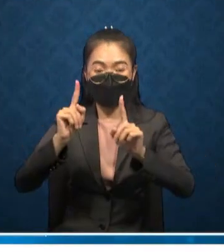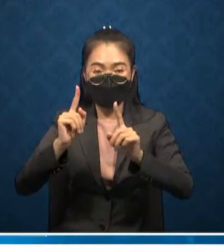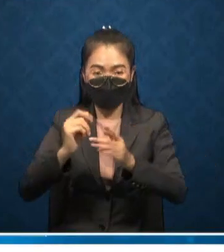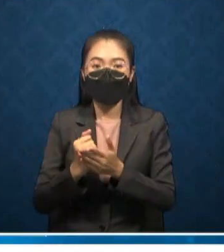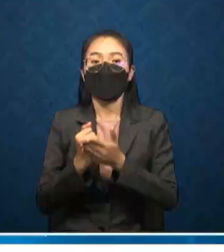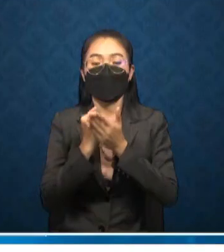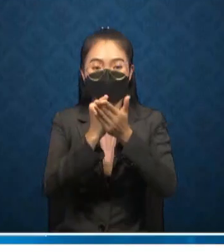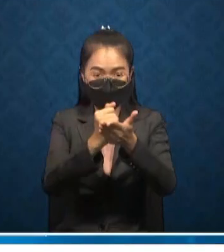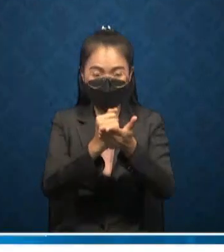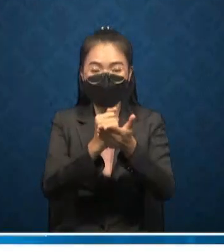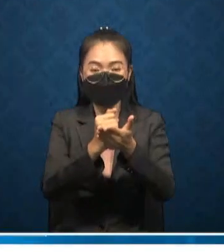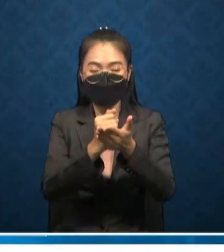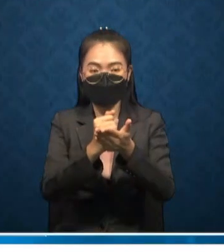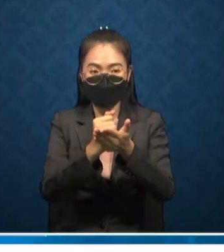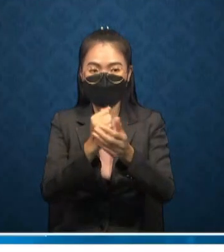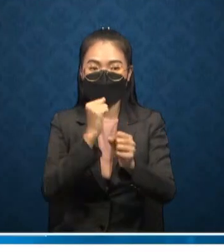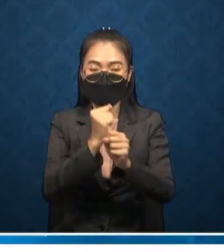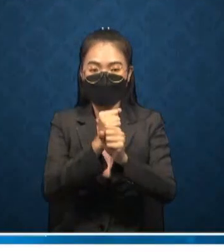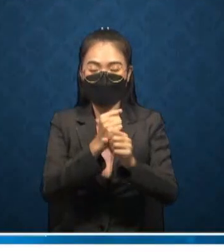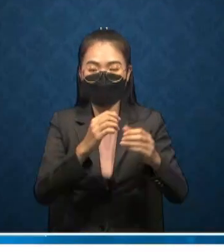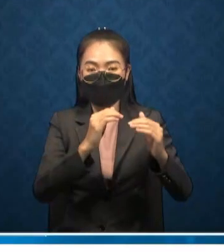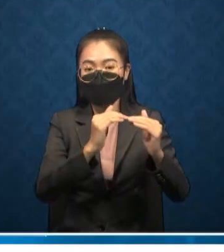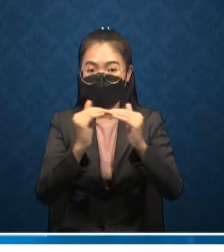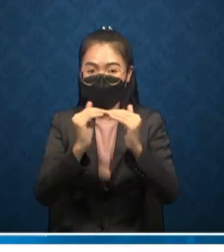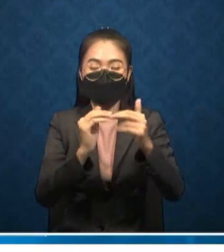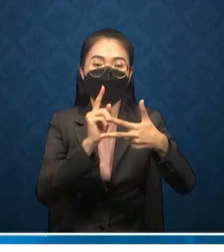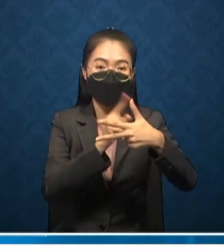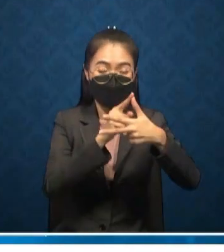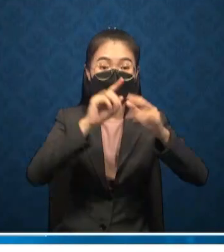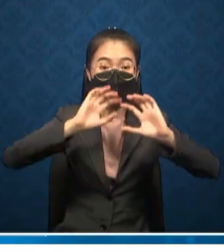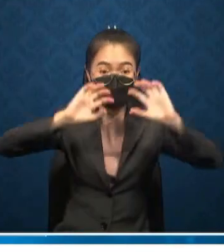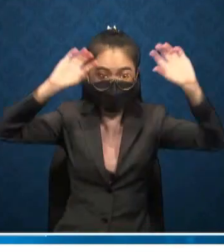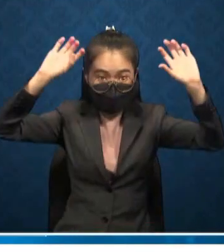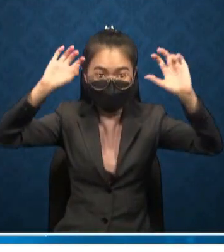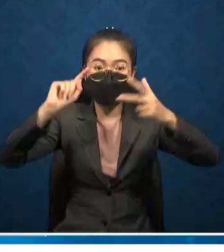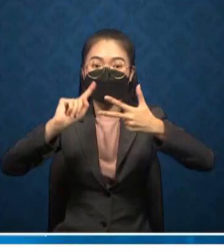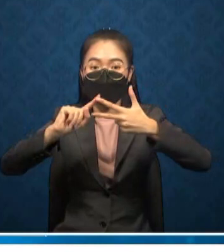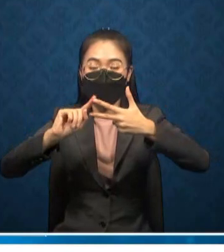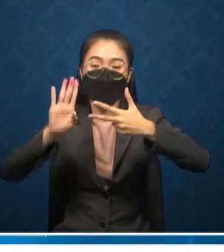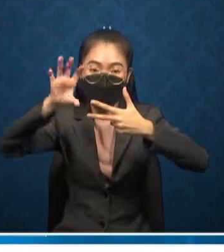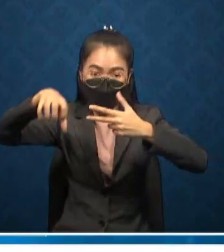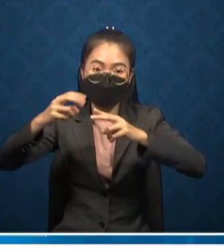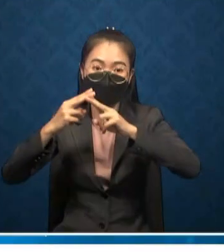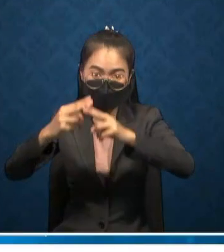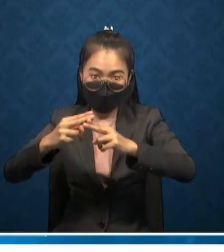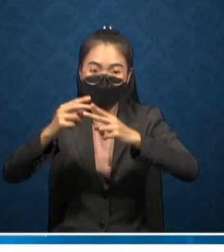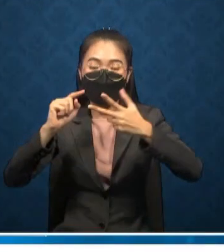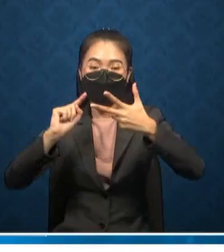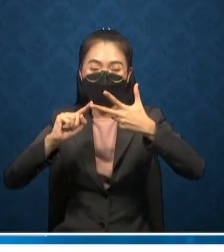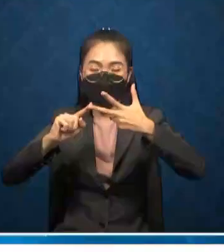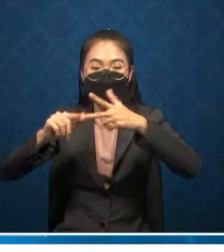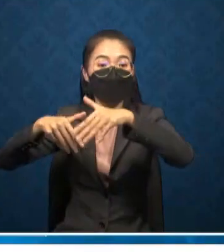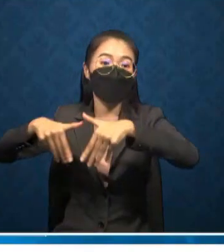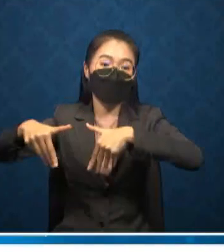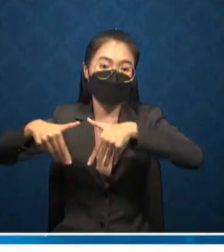สมดุลการทำงานร่วมกันไม่ว่าจะเป็นภาครัฐภาคเอกชนหรือภาคประชาสังคมซึ่งถ้าทำได้อย่าง